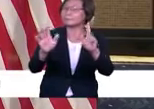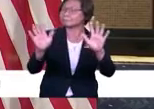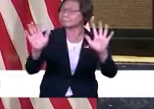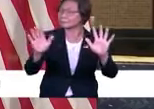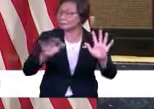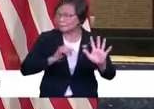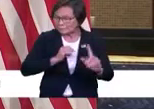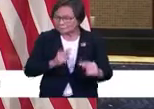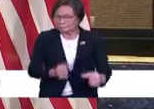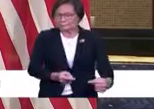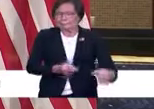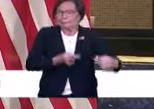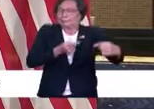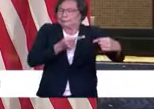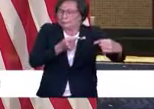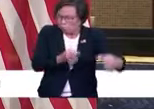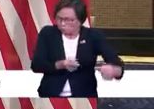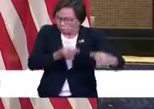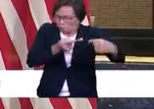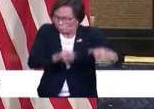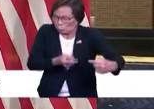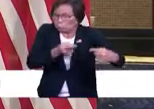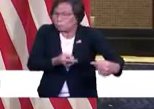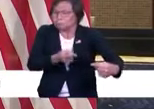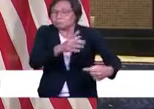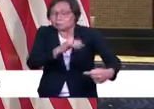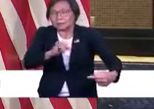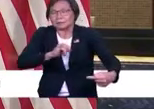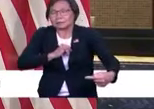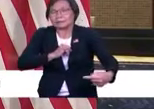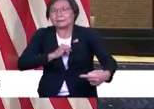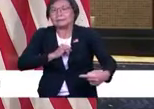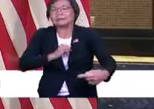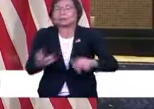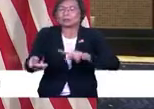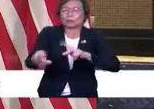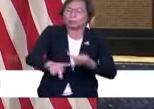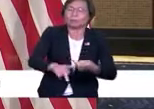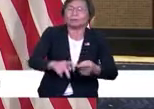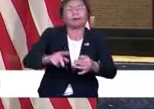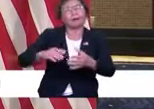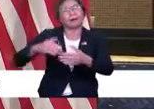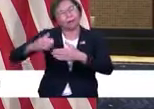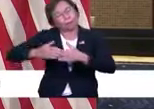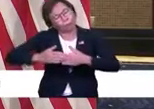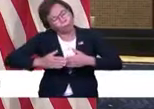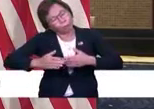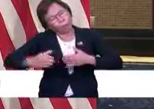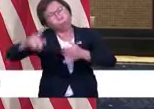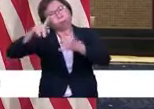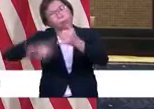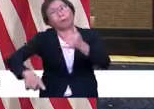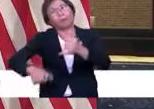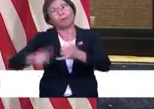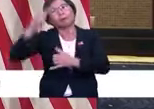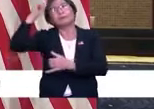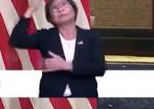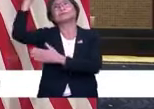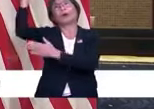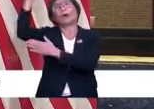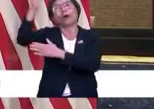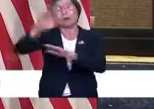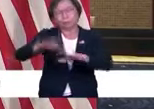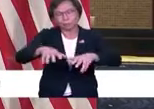Hai saya berjuang 10 saya juga pekurban akhirnya Allah Subhanahu Wa Ta'ala mengangkat martabat